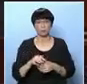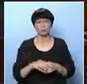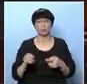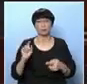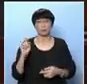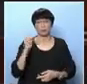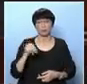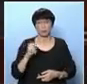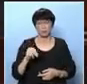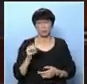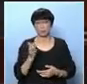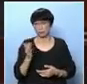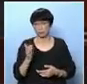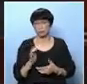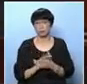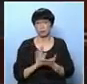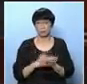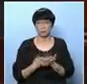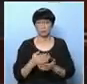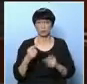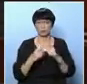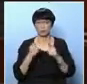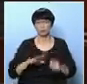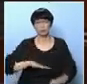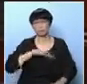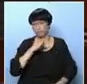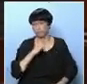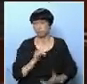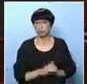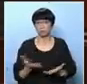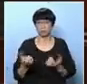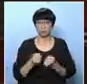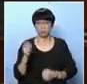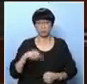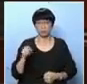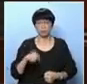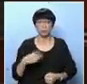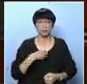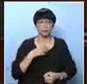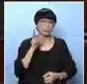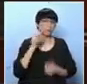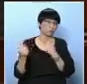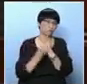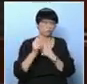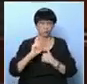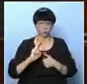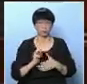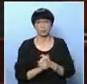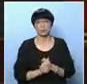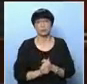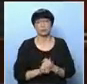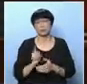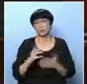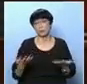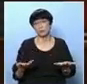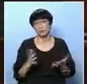嘅啫。但係佢人唔會滿足嘅，點解？因為你收我1000蚊一尺，我都覺得你嚟揾我老襯。咁啊點